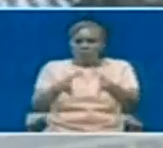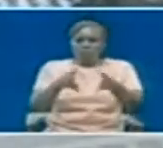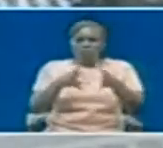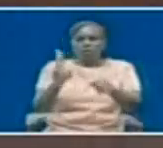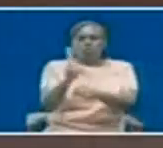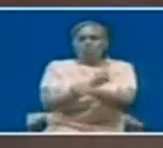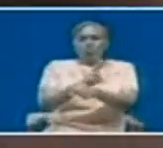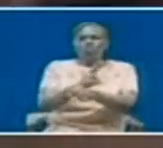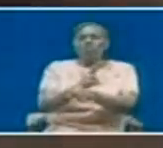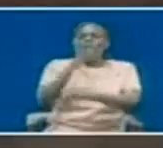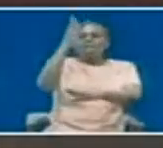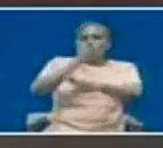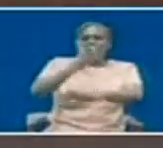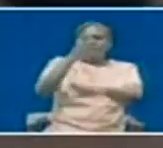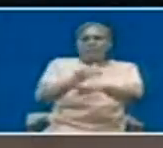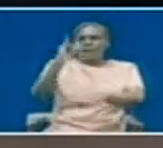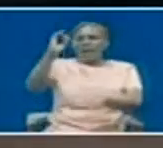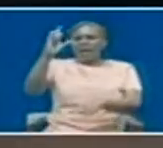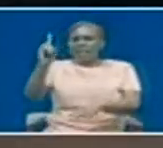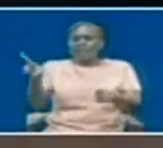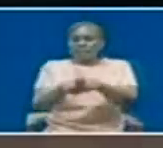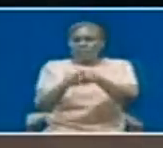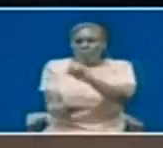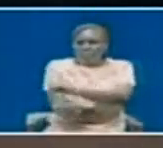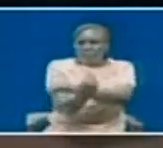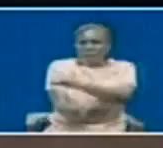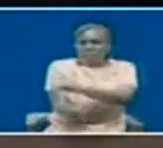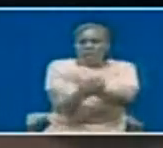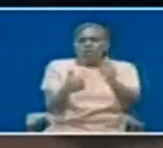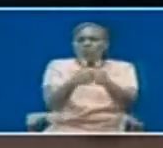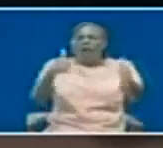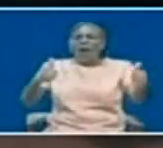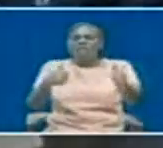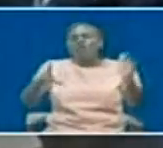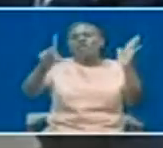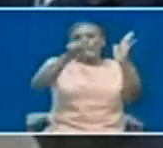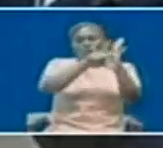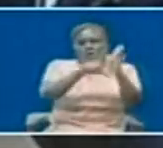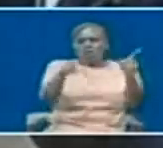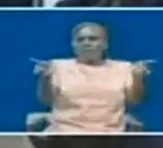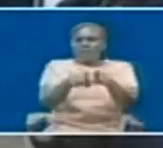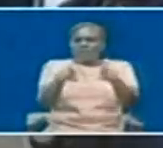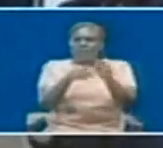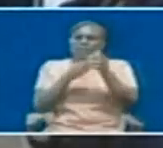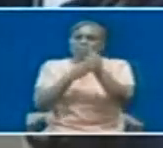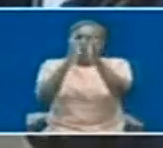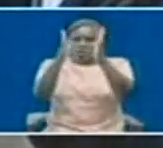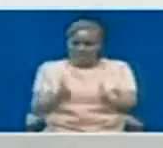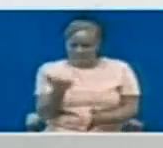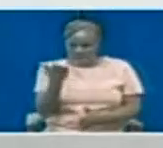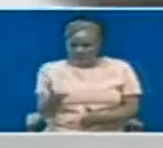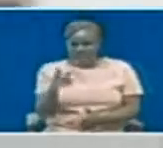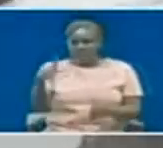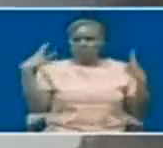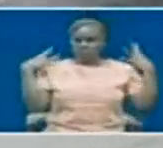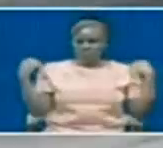kutumia stakabadhi bandia na hata kutoa hongo ili kukwepa mkono wa sheria. Kulingana na viongozi wa hapa,